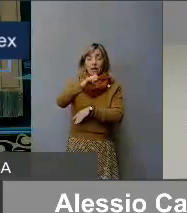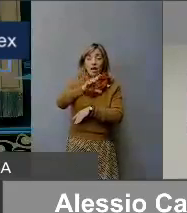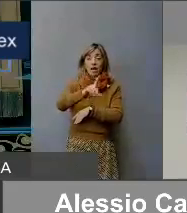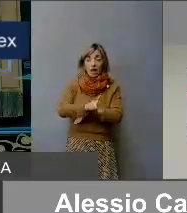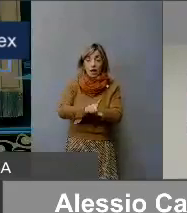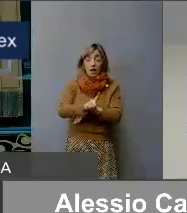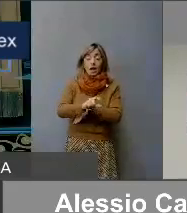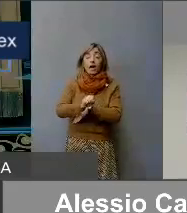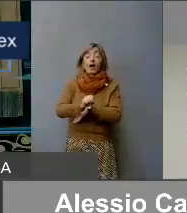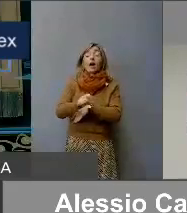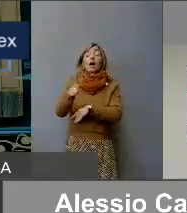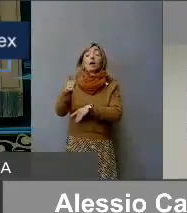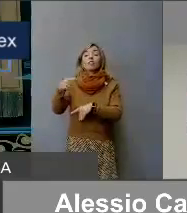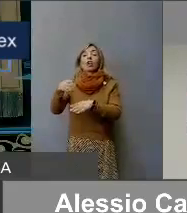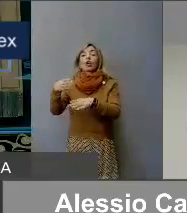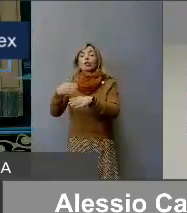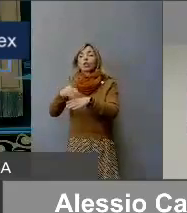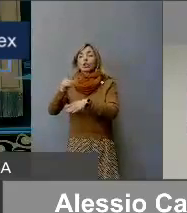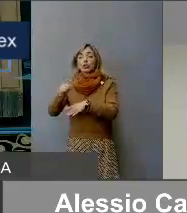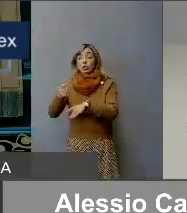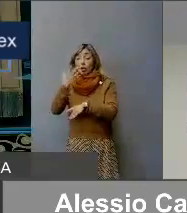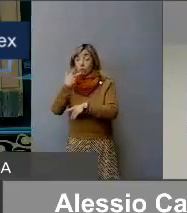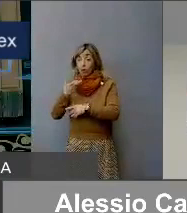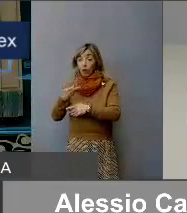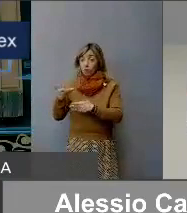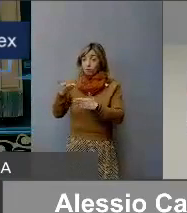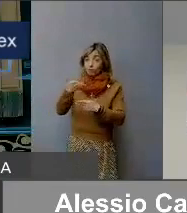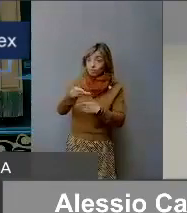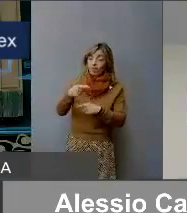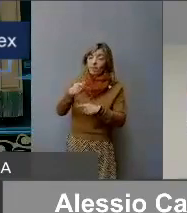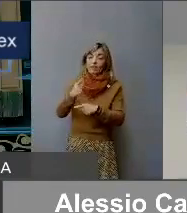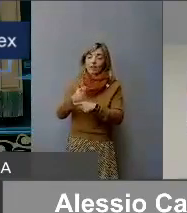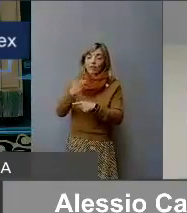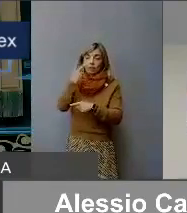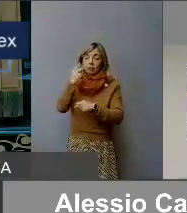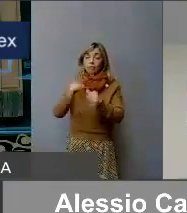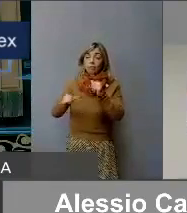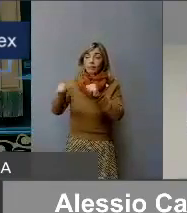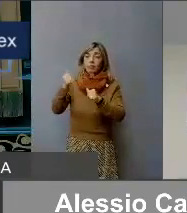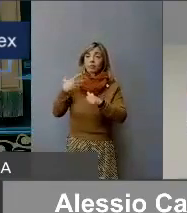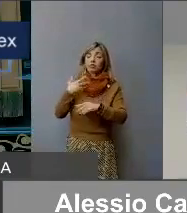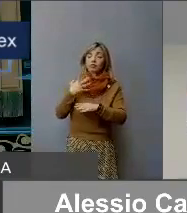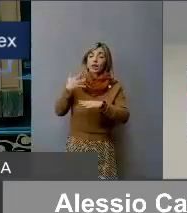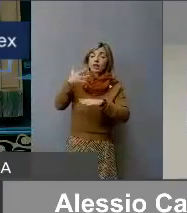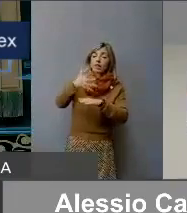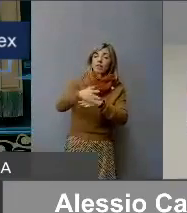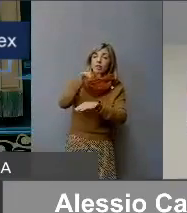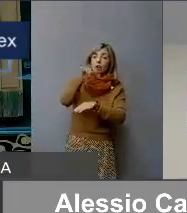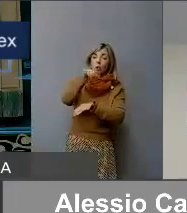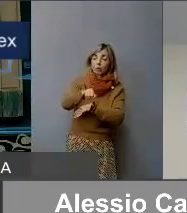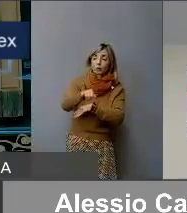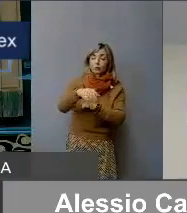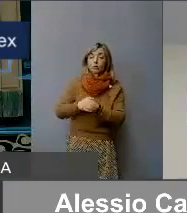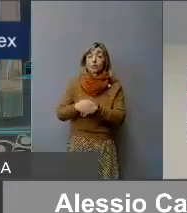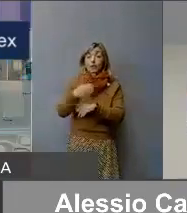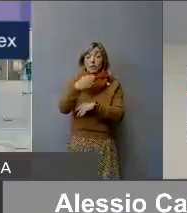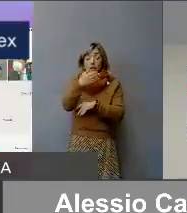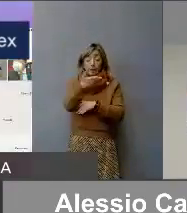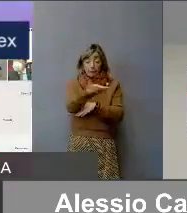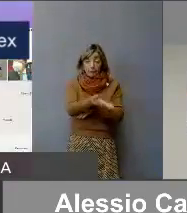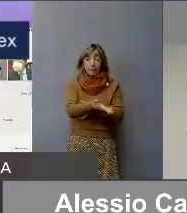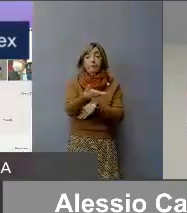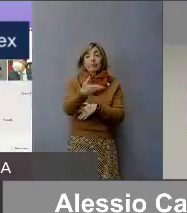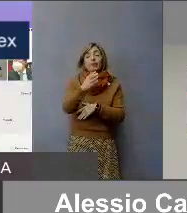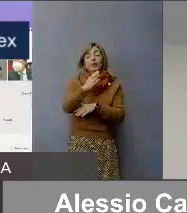verificare prima se ci sono interventi in opposizione e non così mozione alle campa prego consigliere campanella grazie presidente il mio